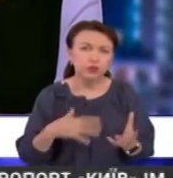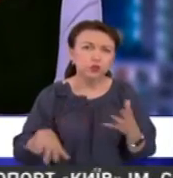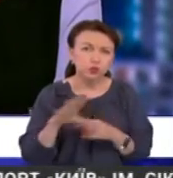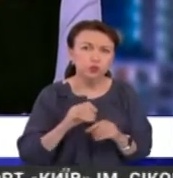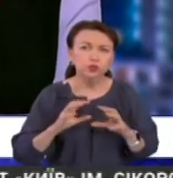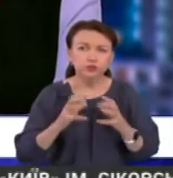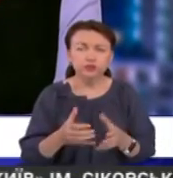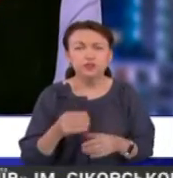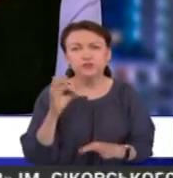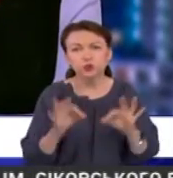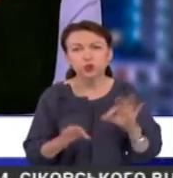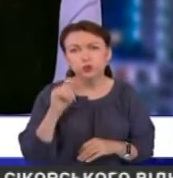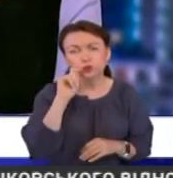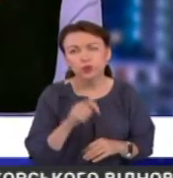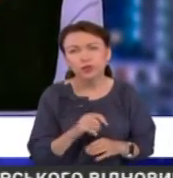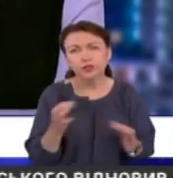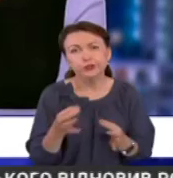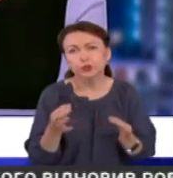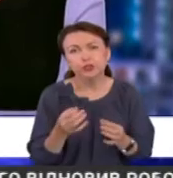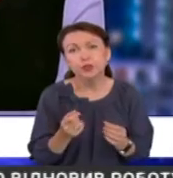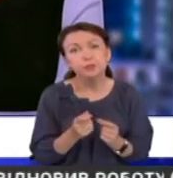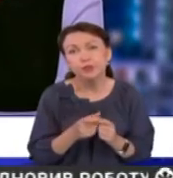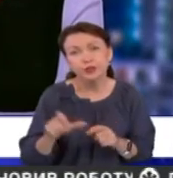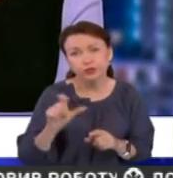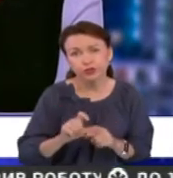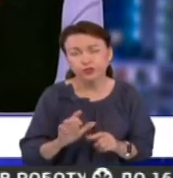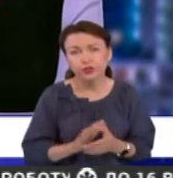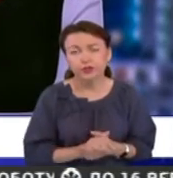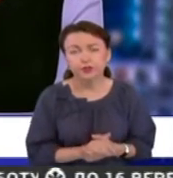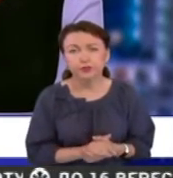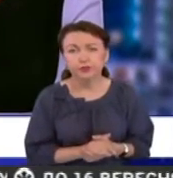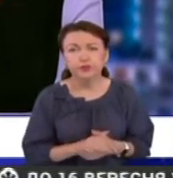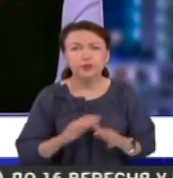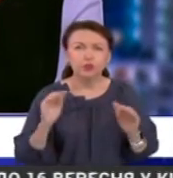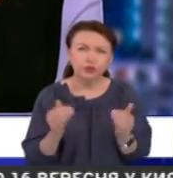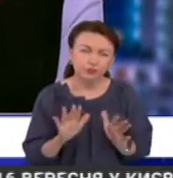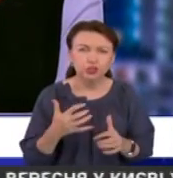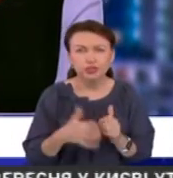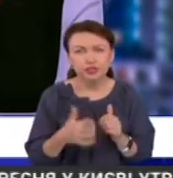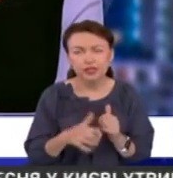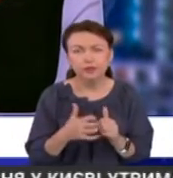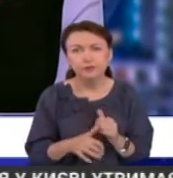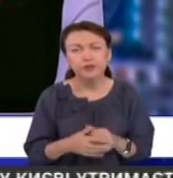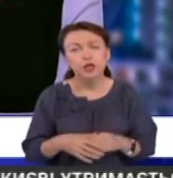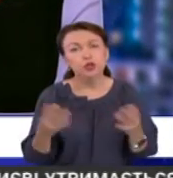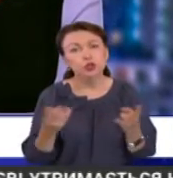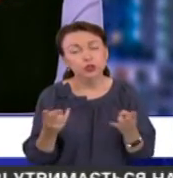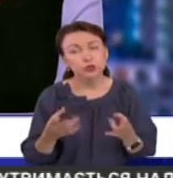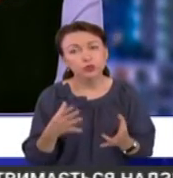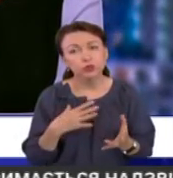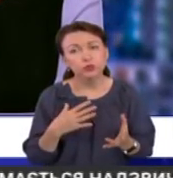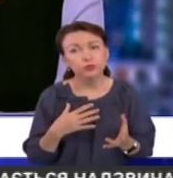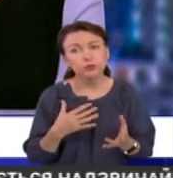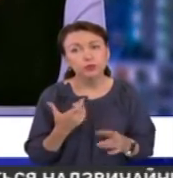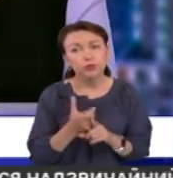і відсоток в Україні аж ніяк не більше, і не менше, він середній. Те, що треба бути, може,